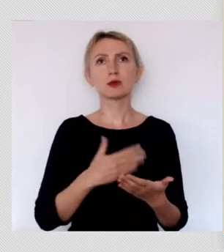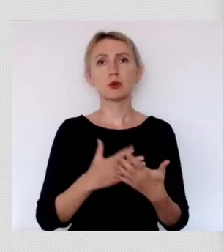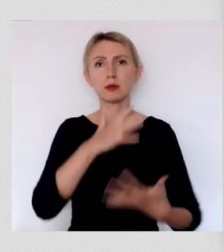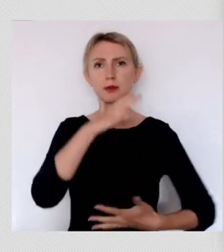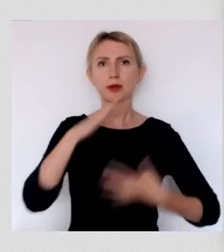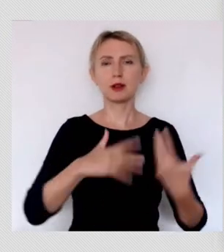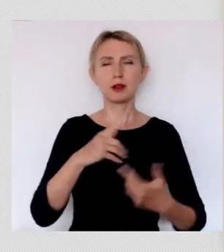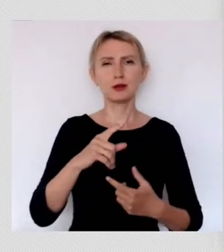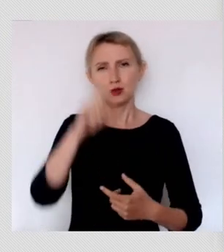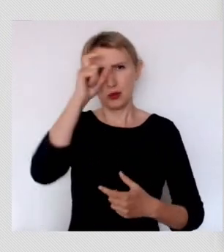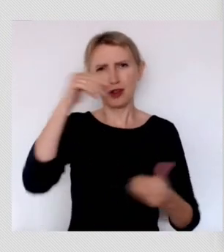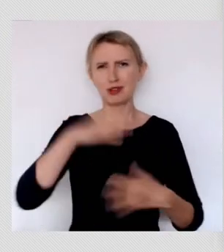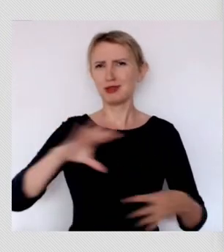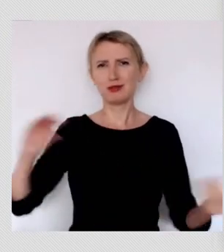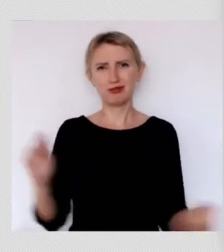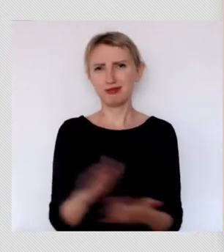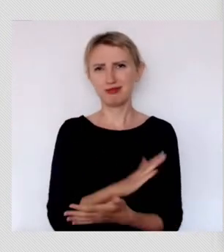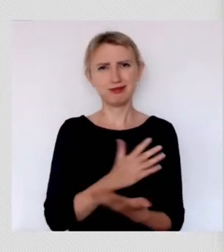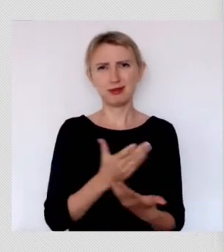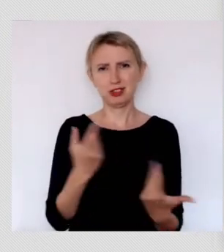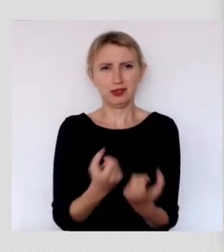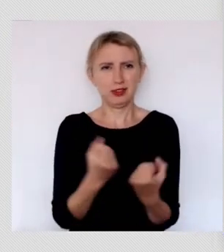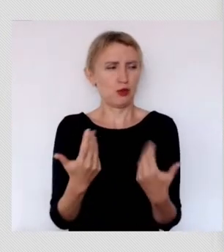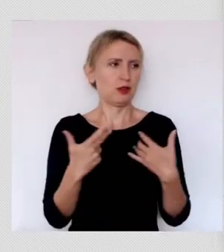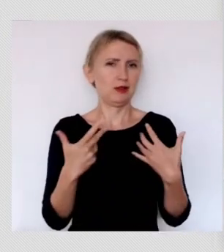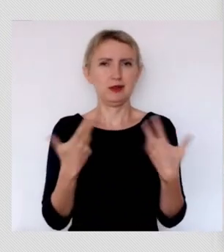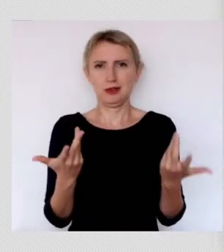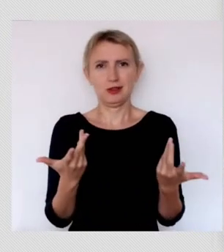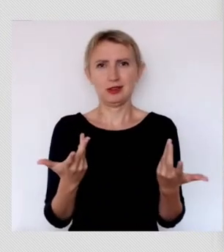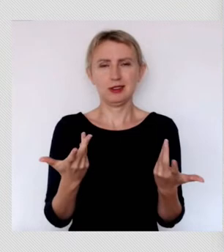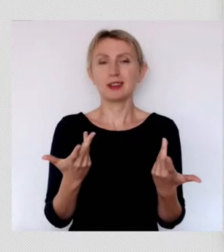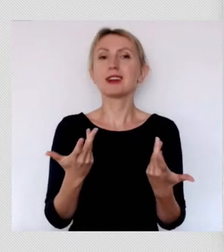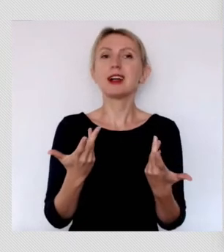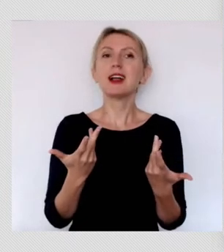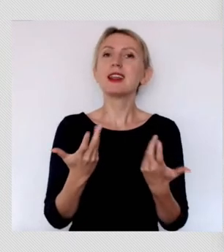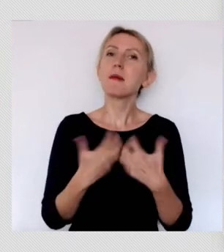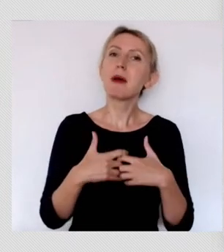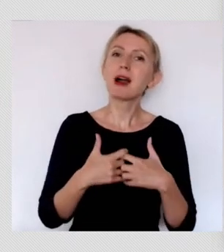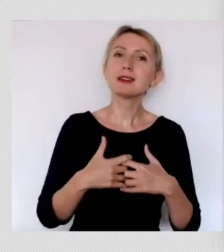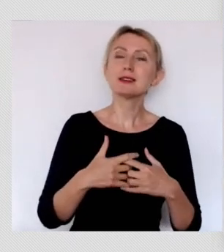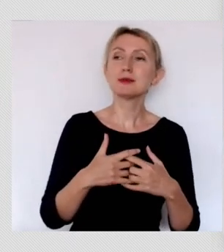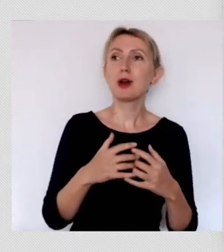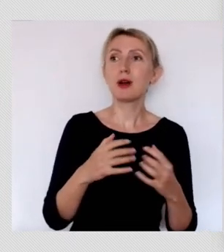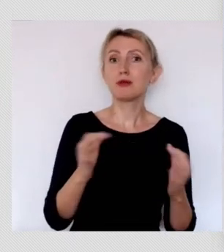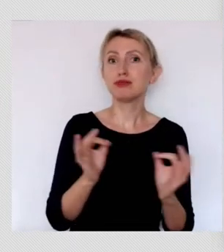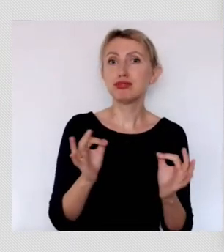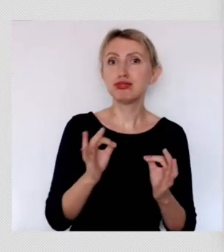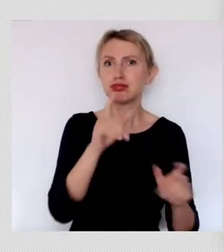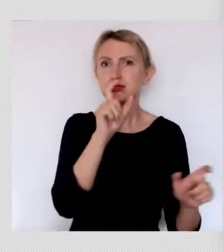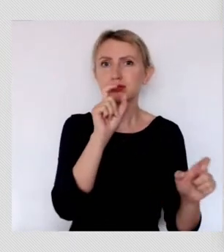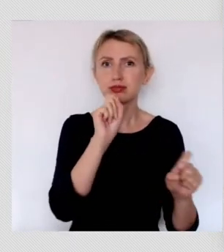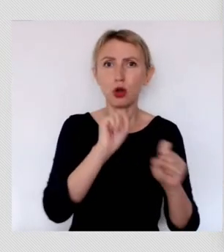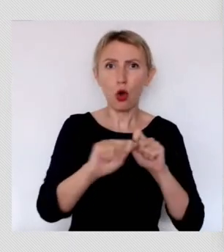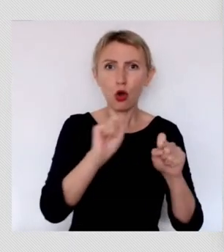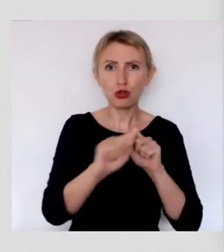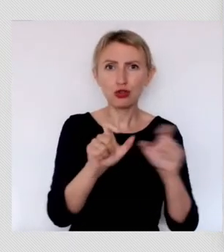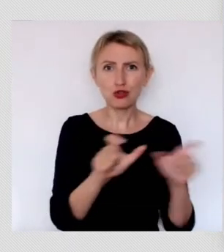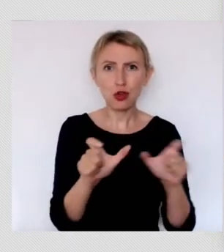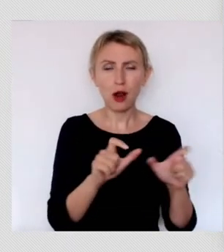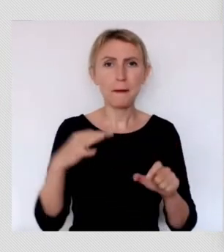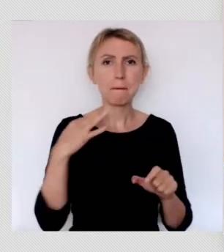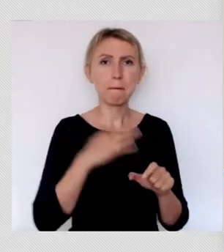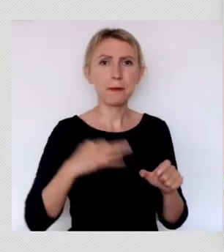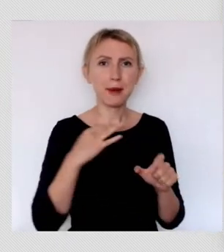człowiek się jest w stanie przyzwyczaić i w nich funkcjonować. Mechanizmy skrajnej kontroli partii nad